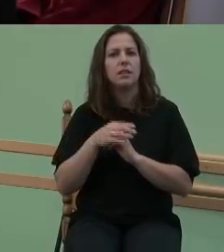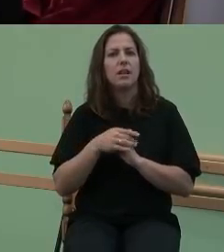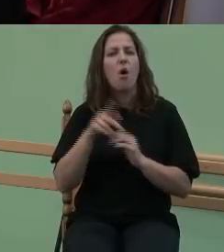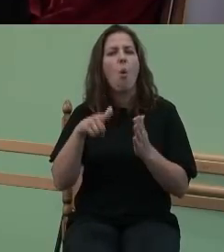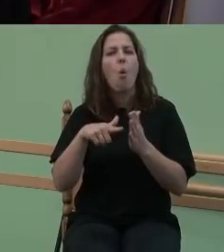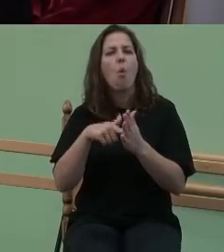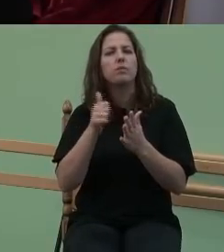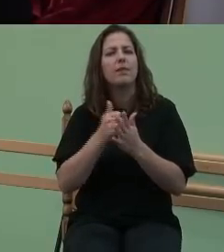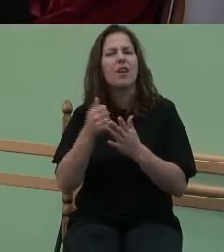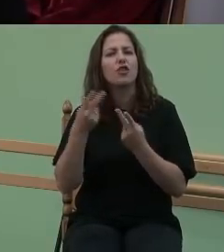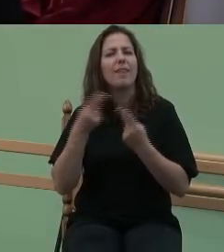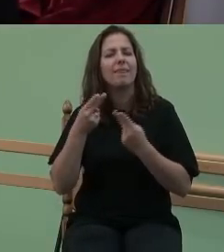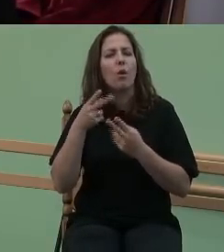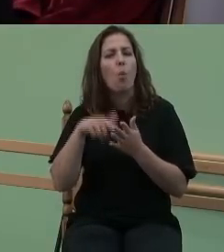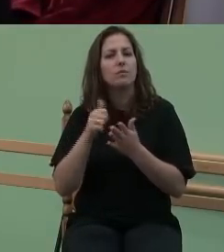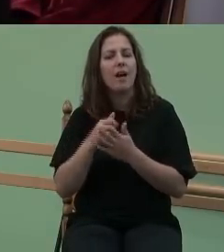ustaw. Ale